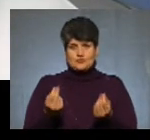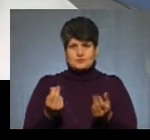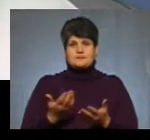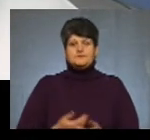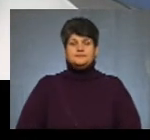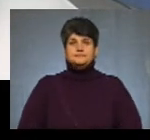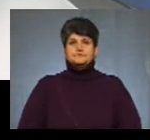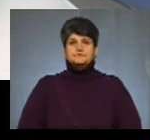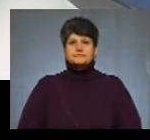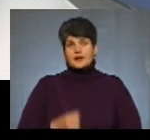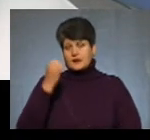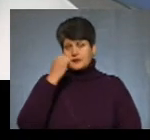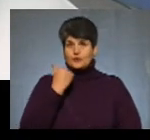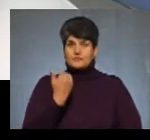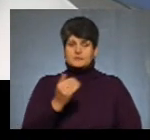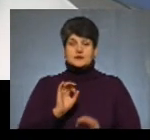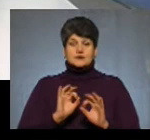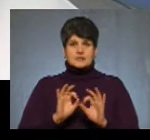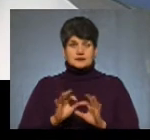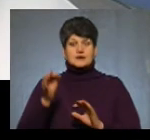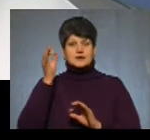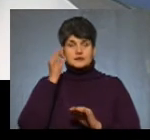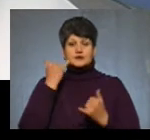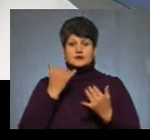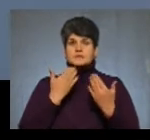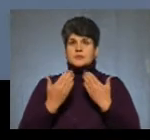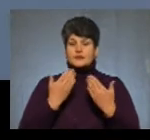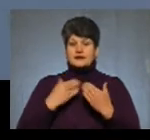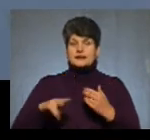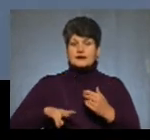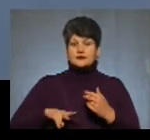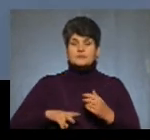монетизованій формі. Тож я дякую вам за роз'яснення і нагадаю, що сьогодні ми спілкувалися з